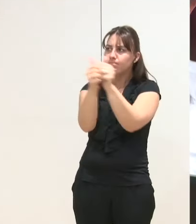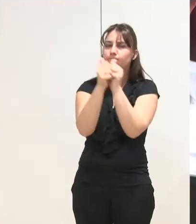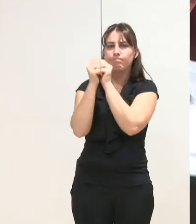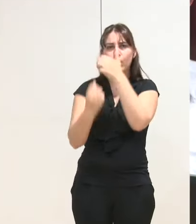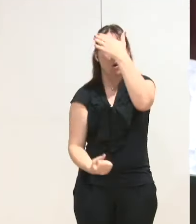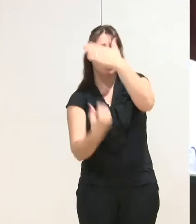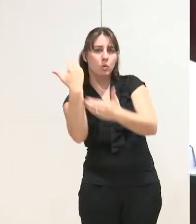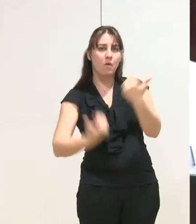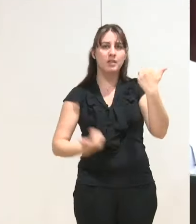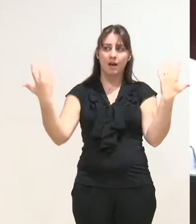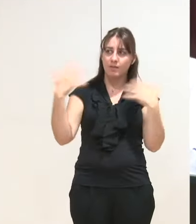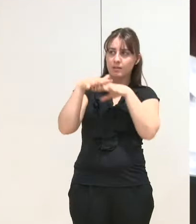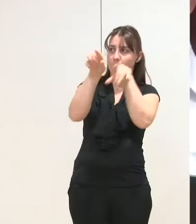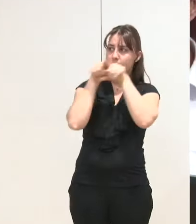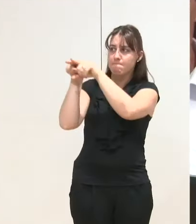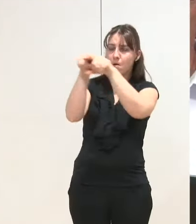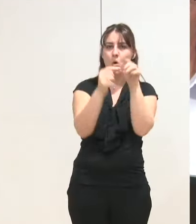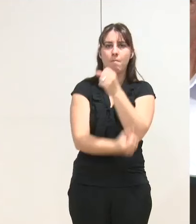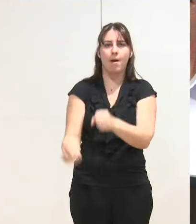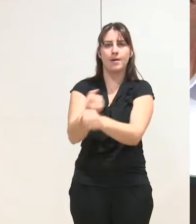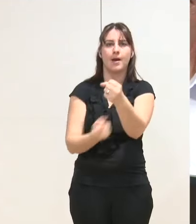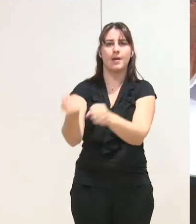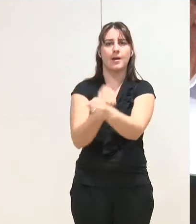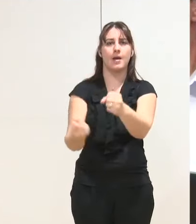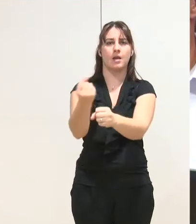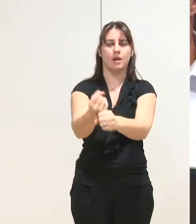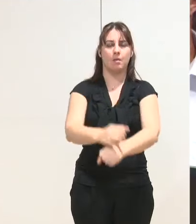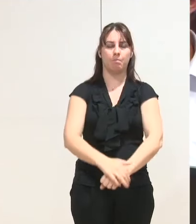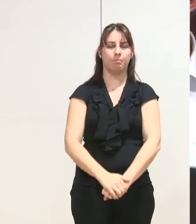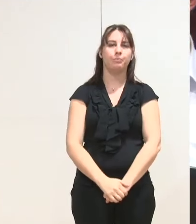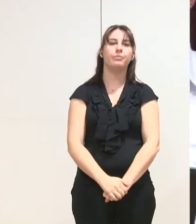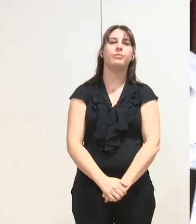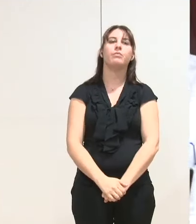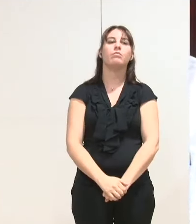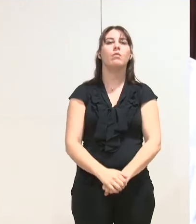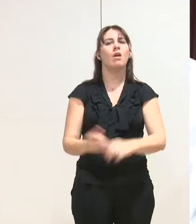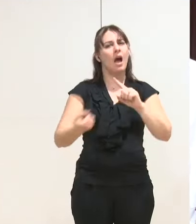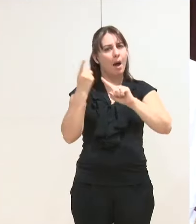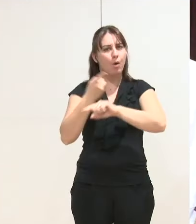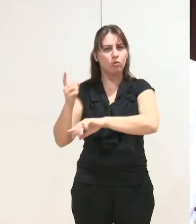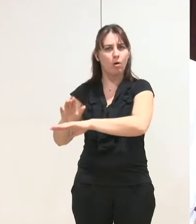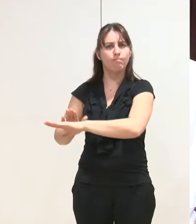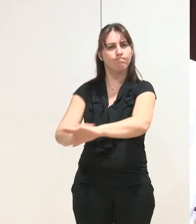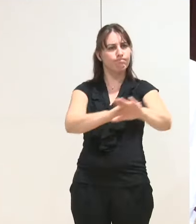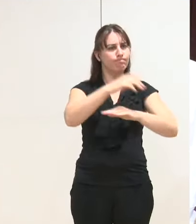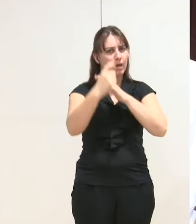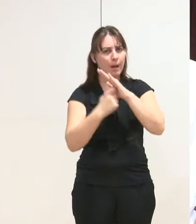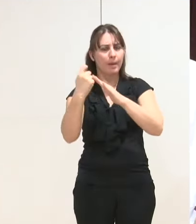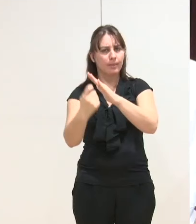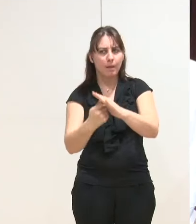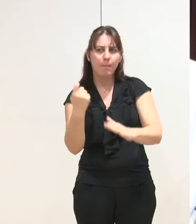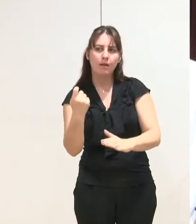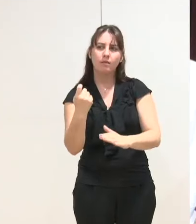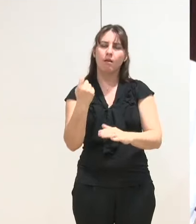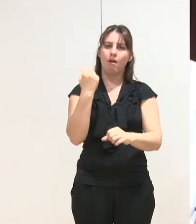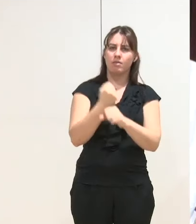services communs je tenais à rappeler que le travail conduit à la fois par la